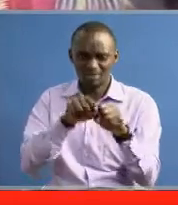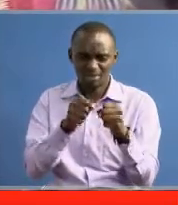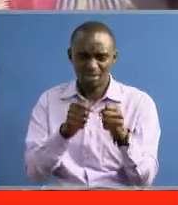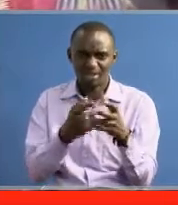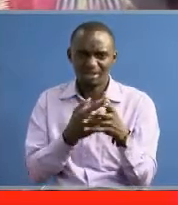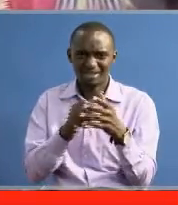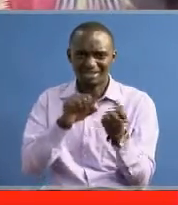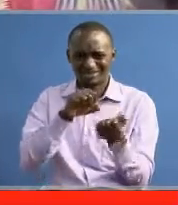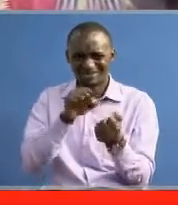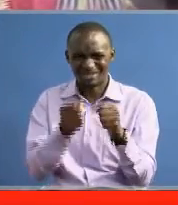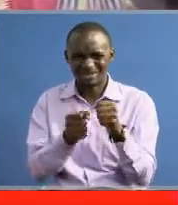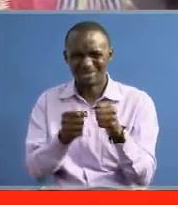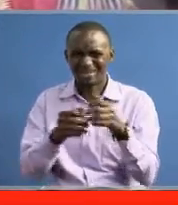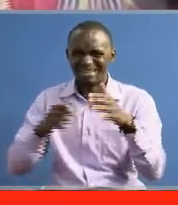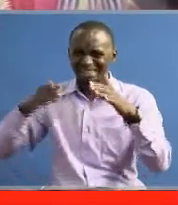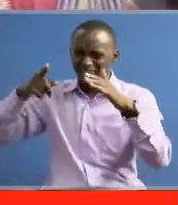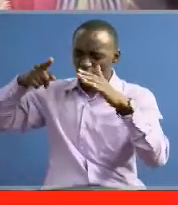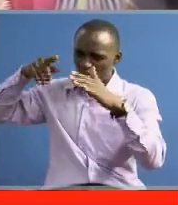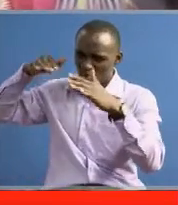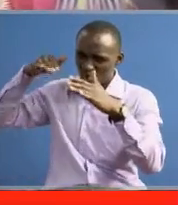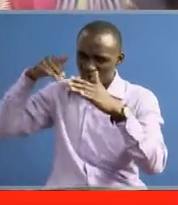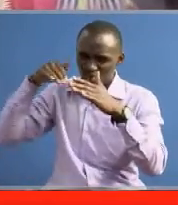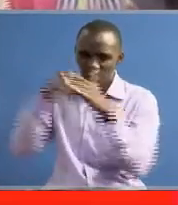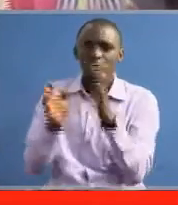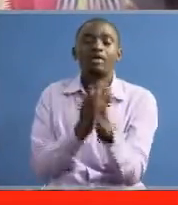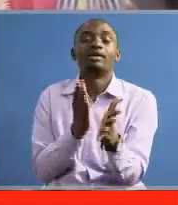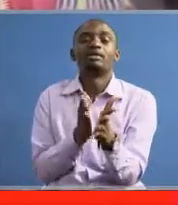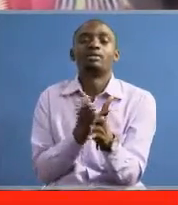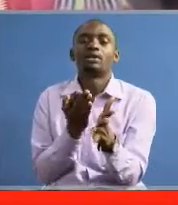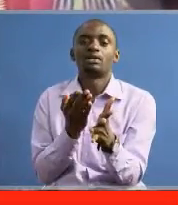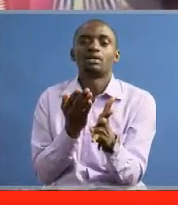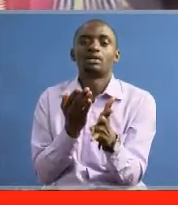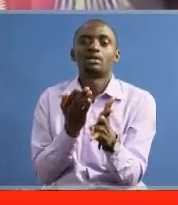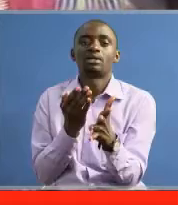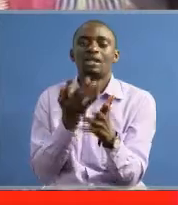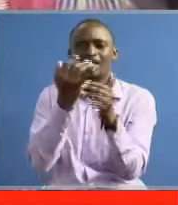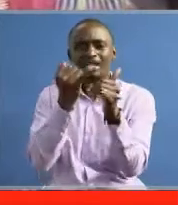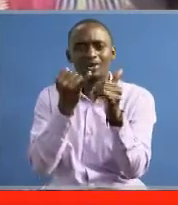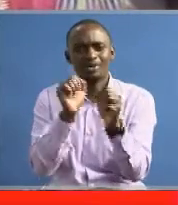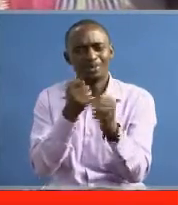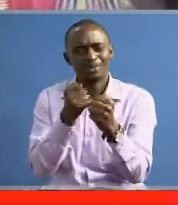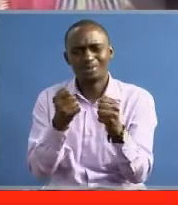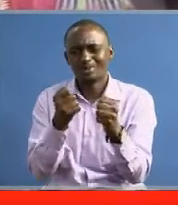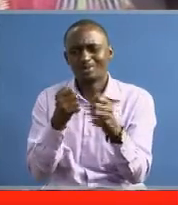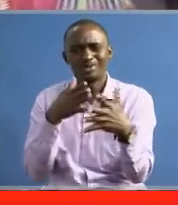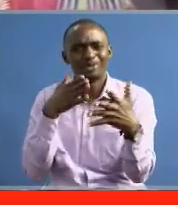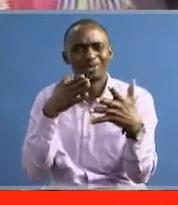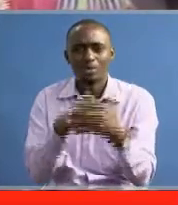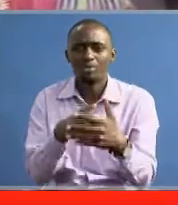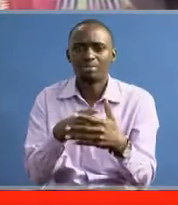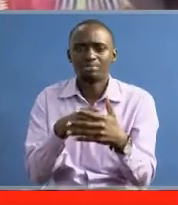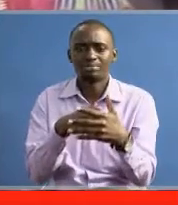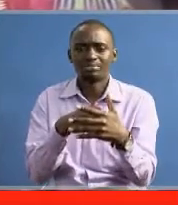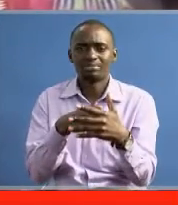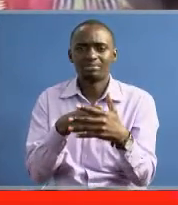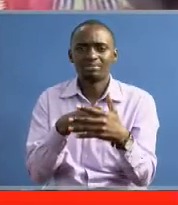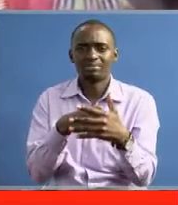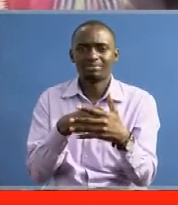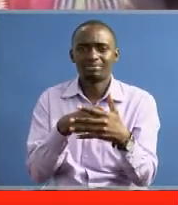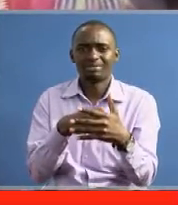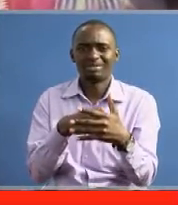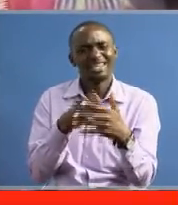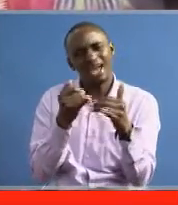sasa likaanza mwendo wa mteremko. Namna ya kuzuia breki haikuweza.